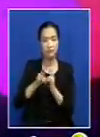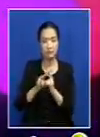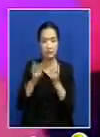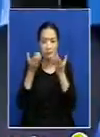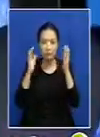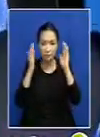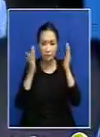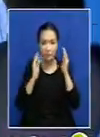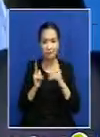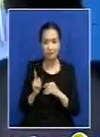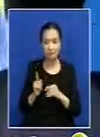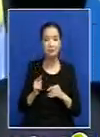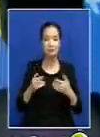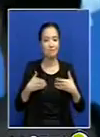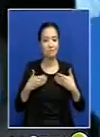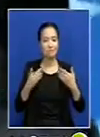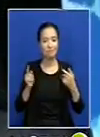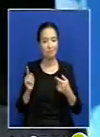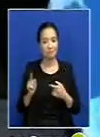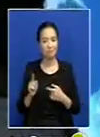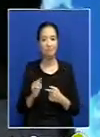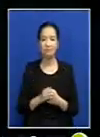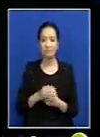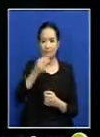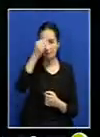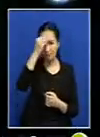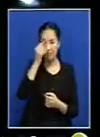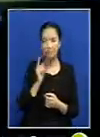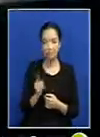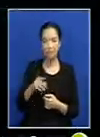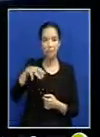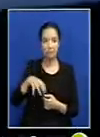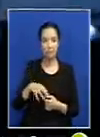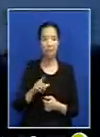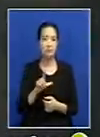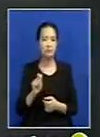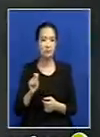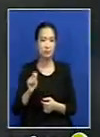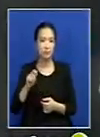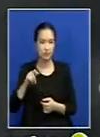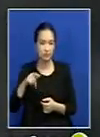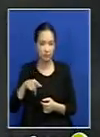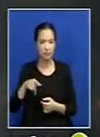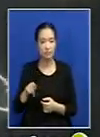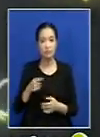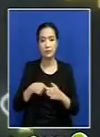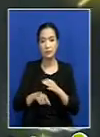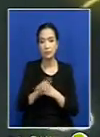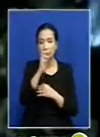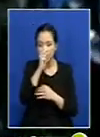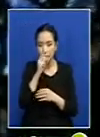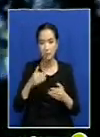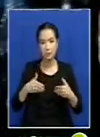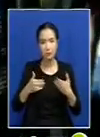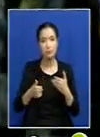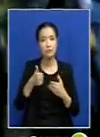ด์นั่นก็คือสวนสนุกอินเตอร์แอคทีฟสุดล้ำจากญี่ปุ่นทีมแล็บไอซ์แลนด์ซึ่งคุณผู้ชมสามารถเข้าไปทดลองความสนุก